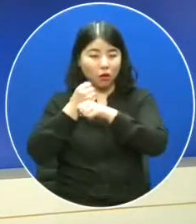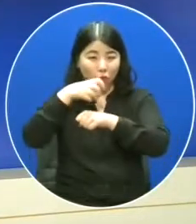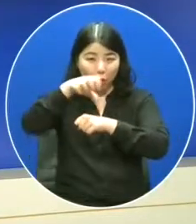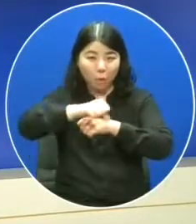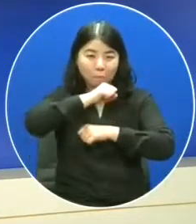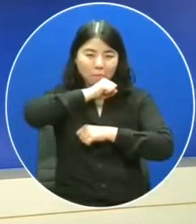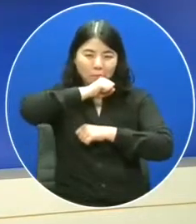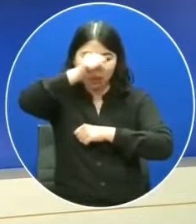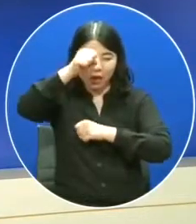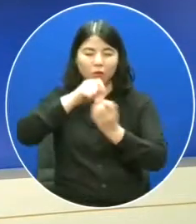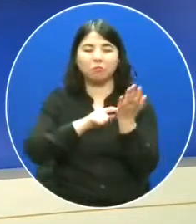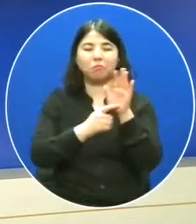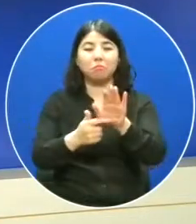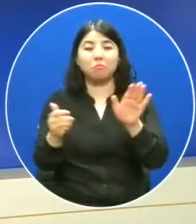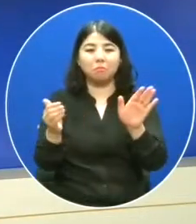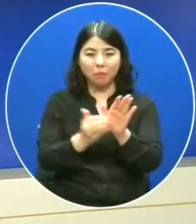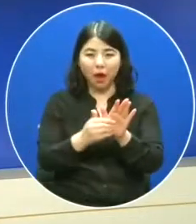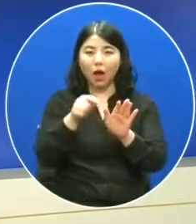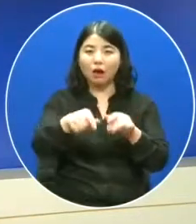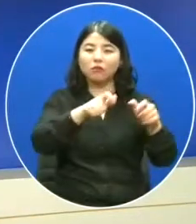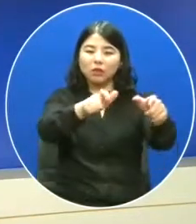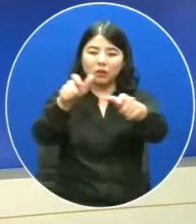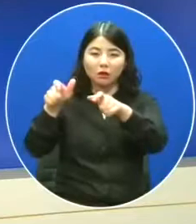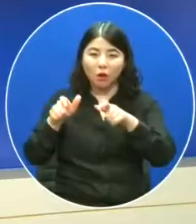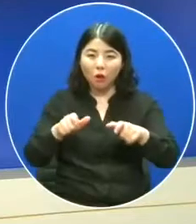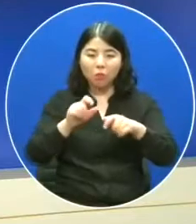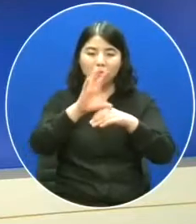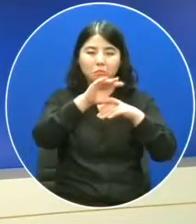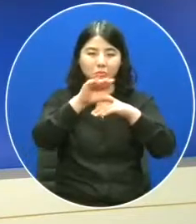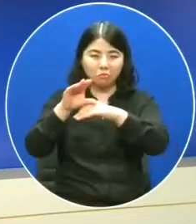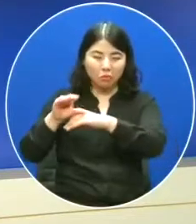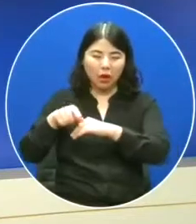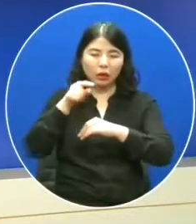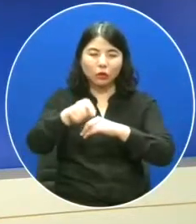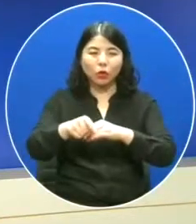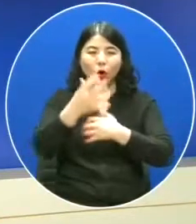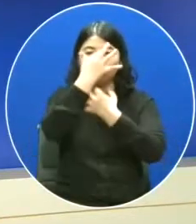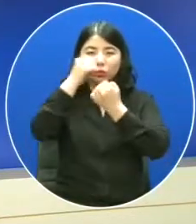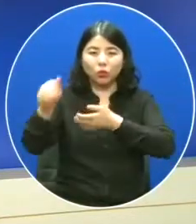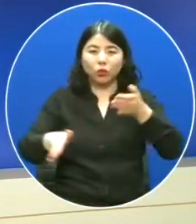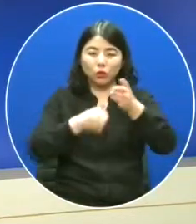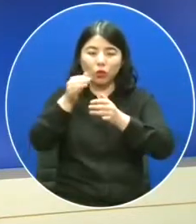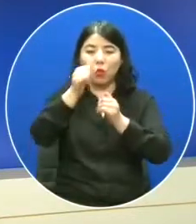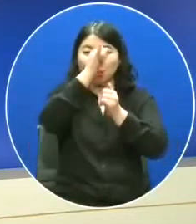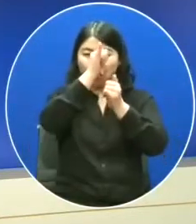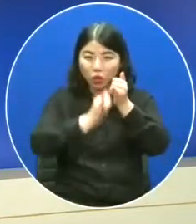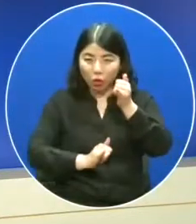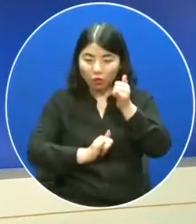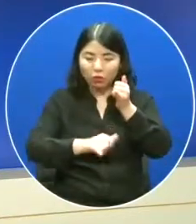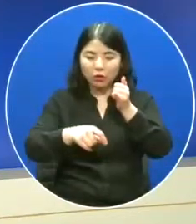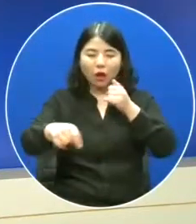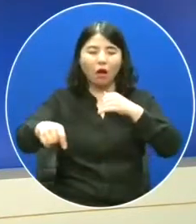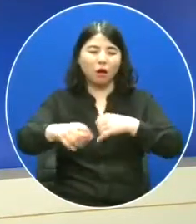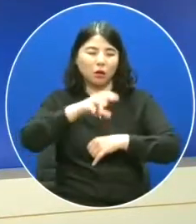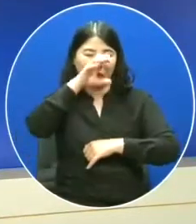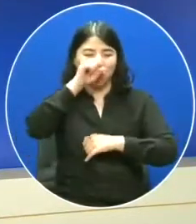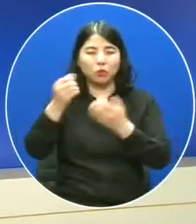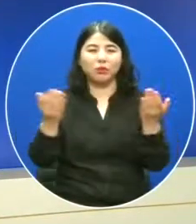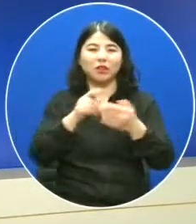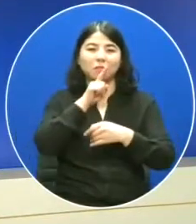전해졌습니다. 지역의 많은 언론에서 이 소식을 전하며 충북 도정 역사에 기록될 쾌거라고